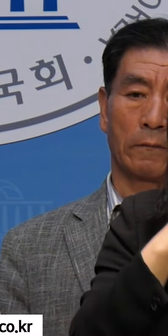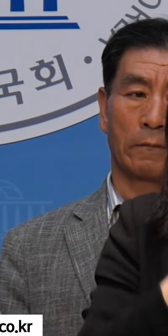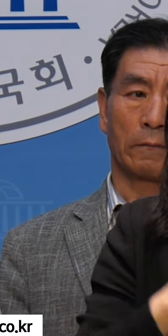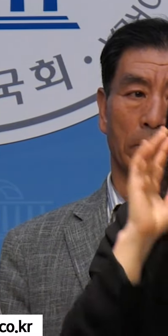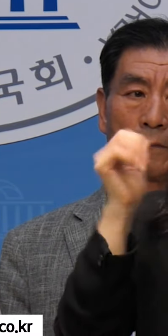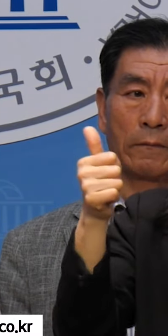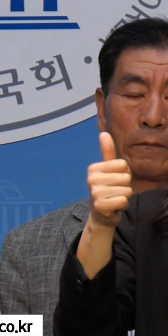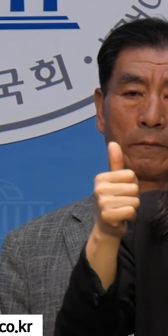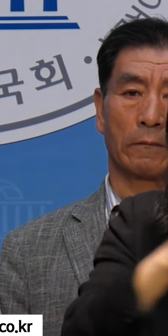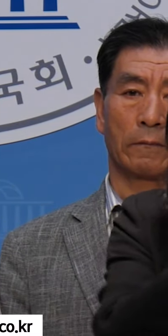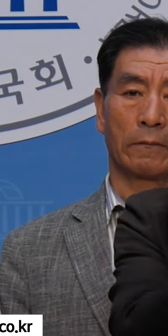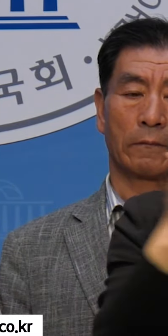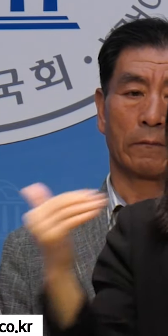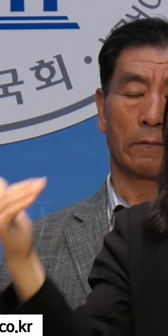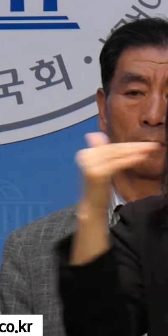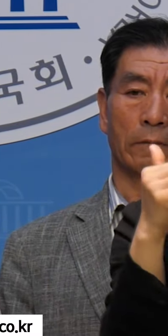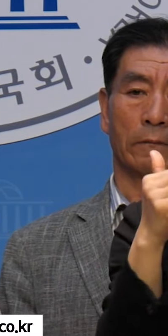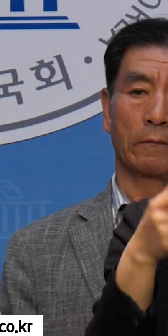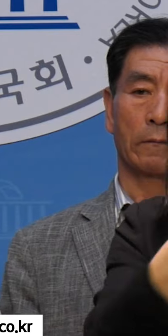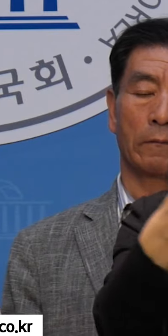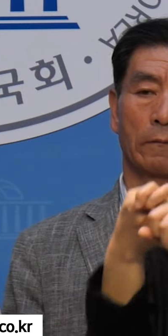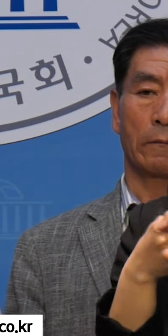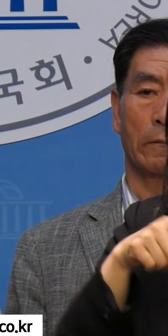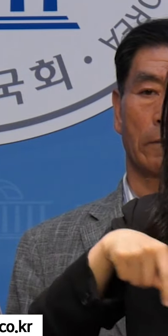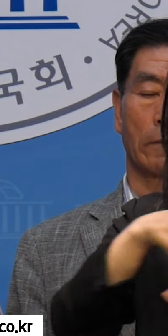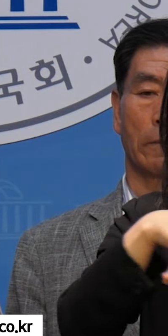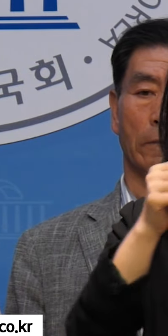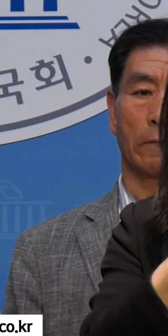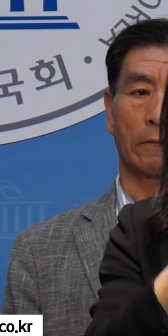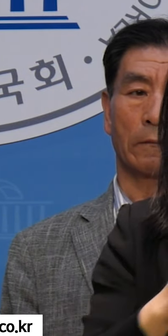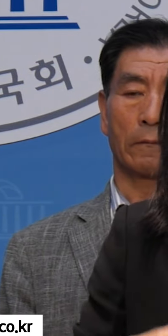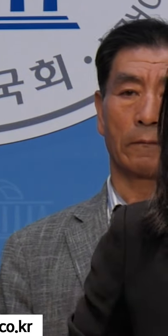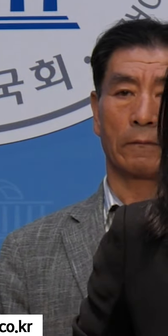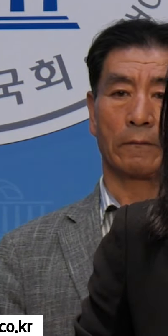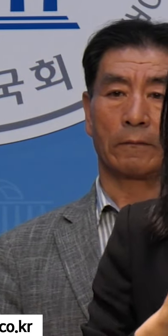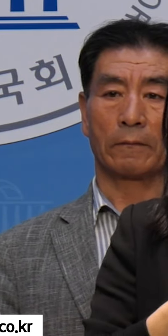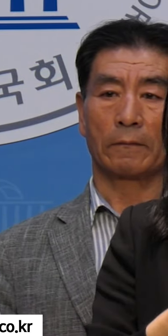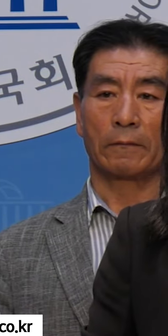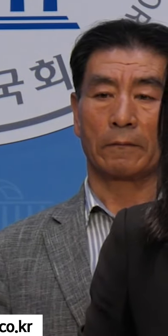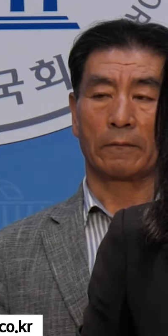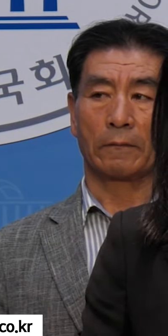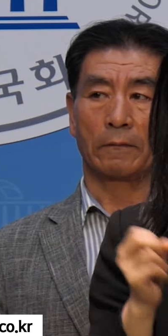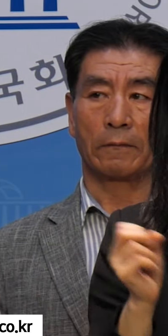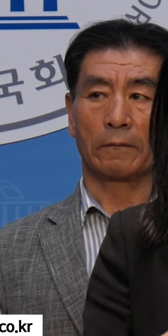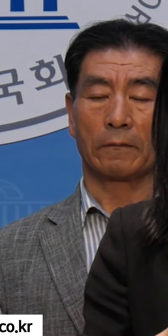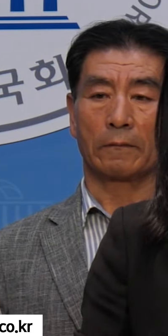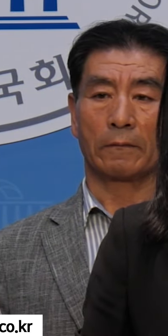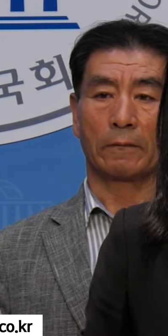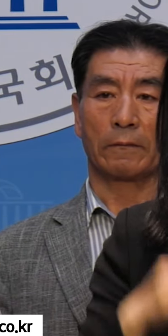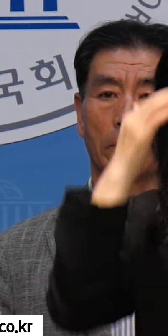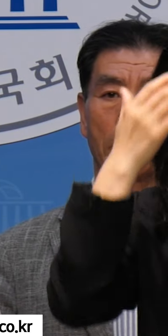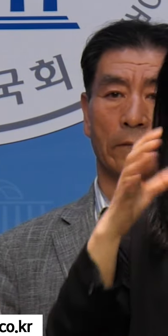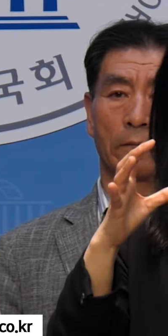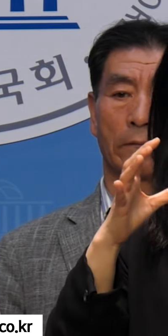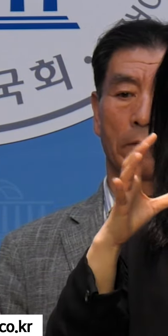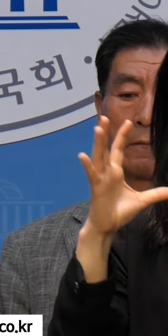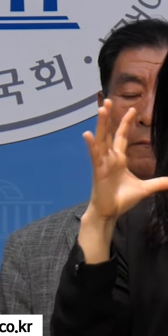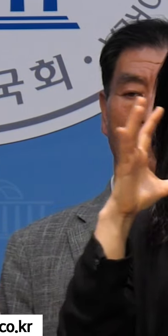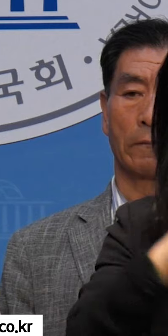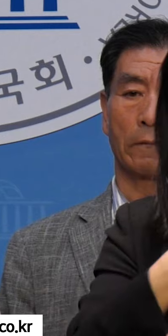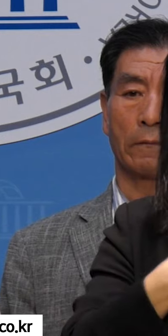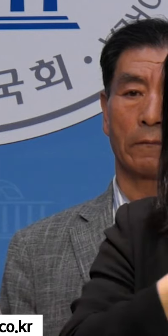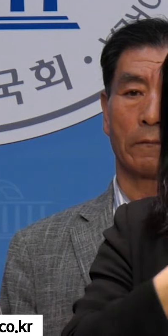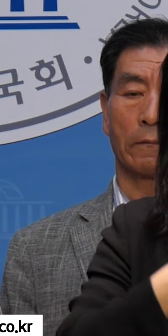권력균형 및 타협과 연합의 정치 체계가 가능하도록 해야 한다. 따라서 대한민국 소멸의